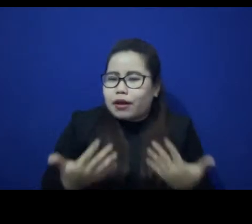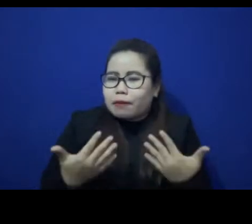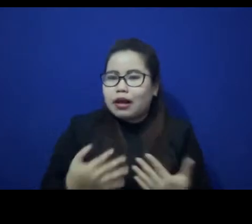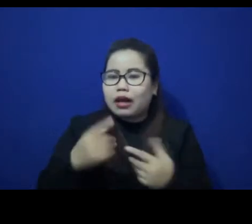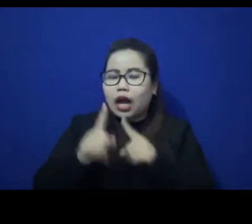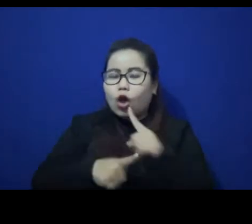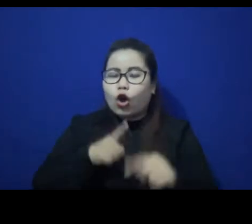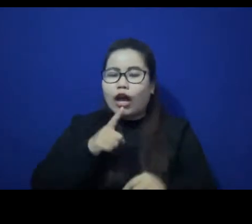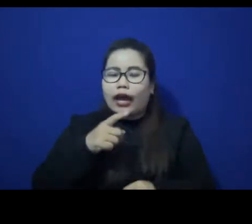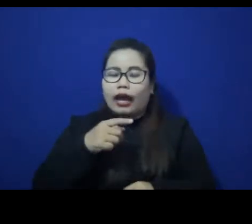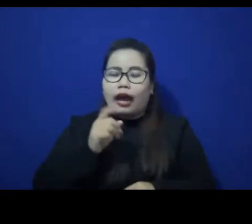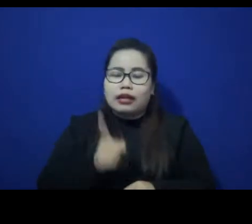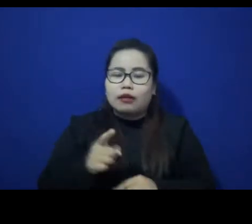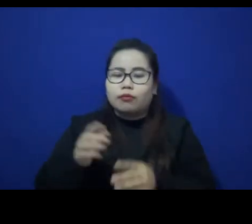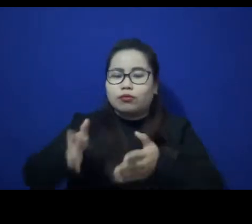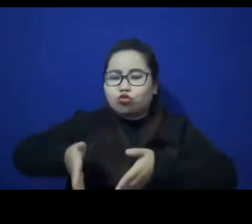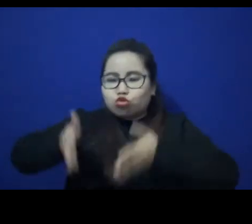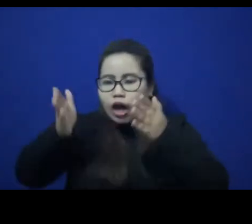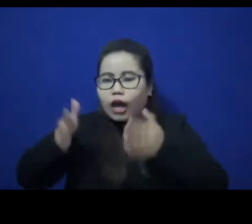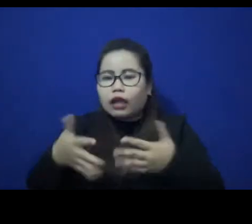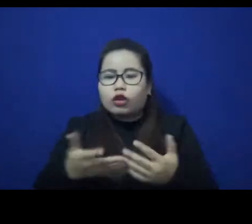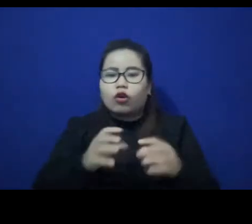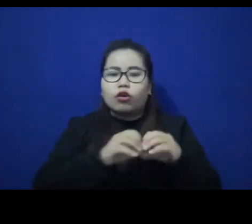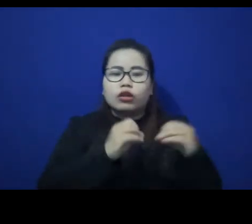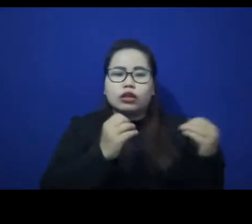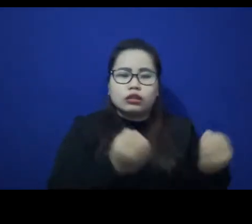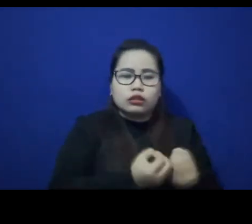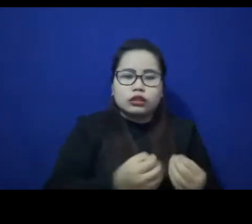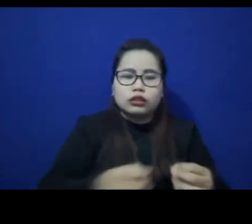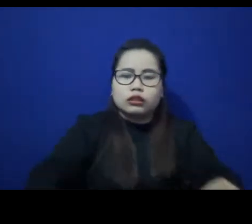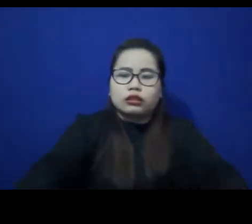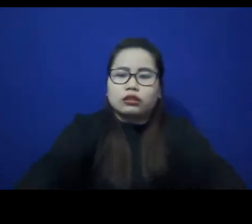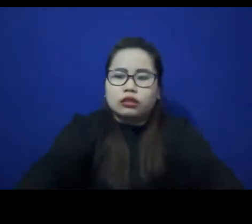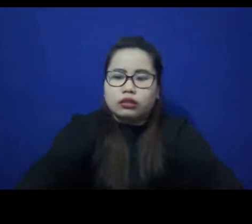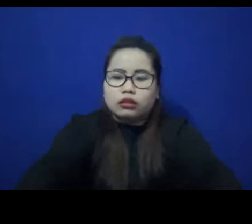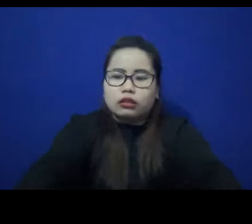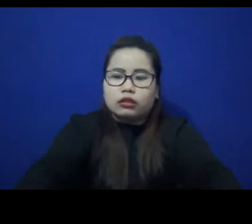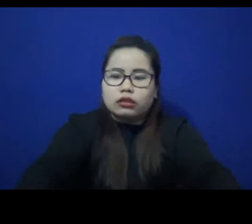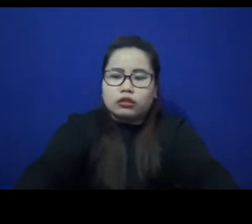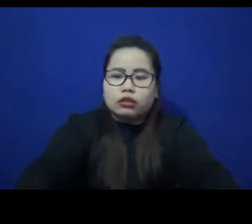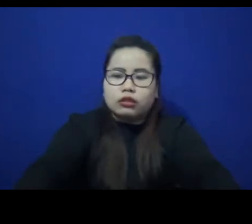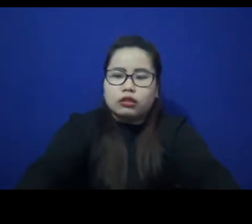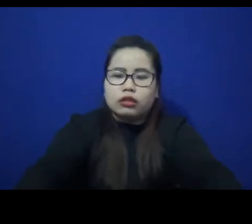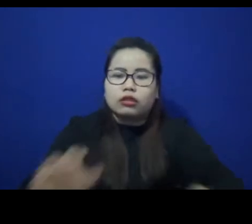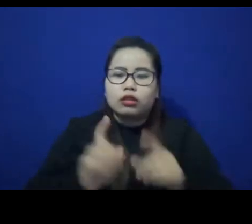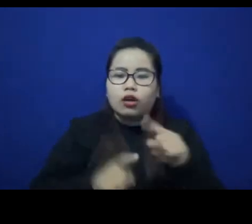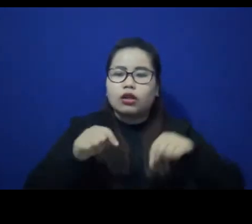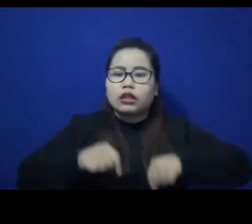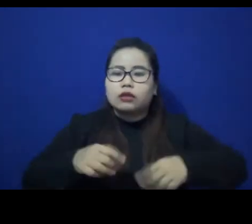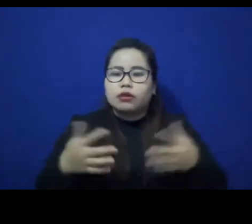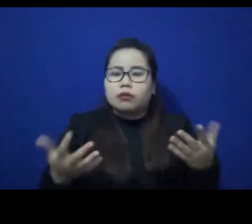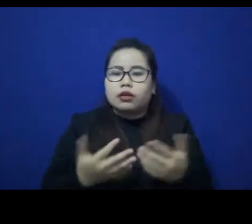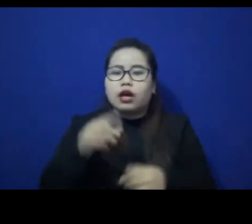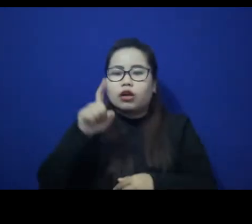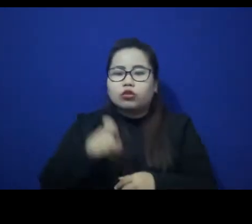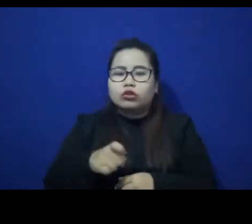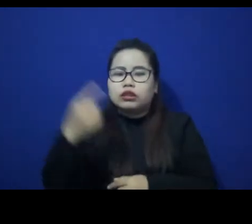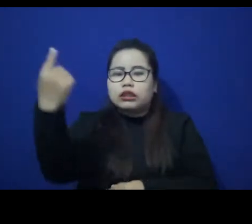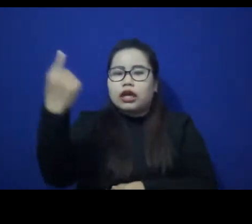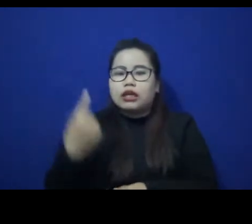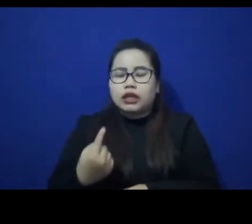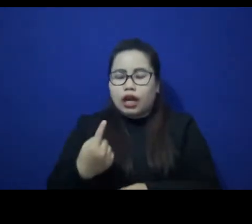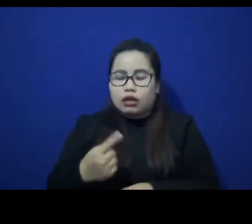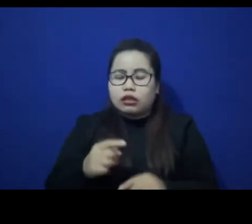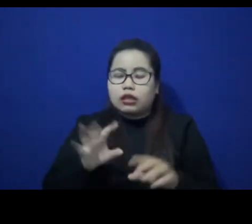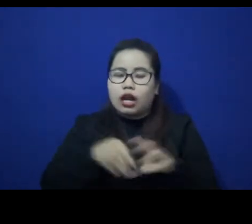entitas sebuah perusahaan sebuah organisasi dalam mengelola data pribadi perlu segera dihadirkan dalam